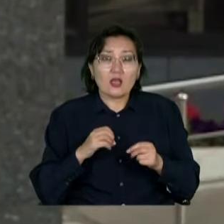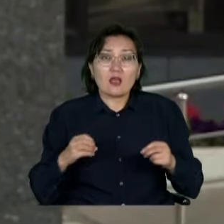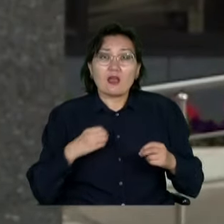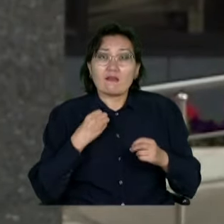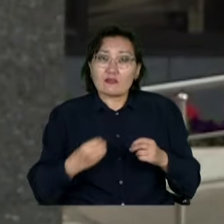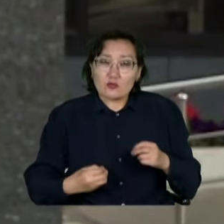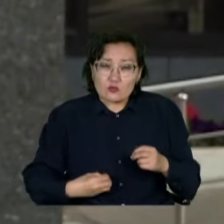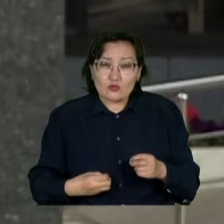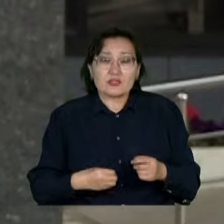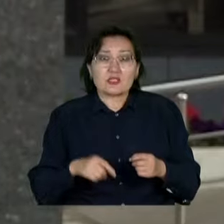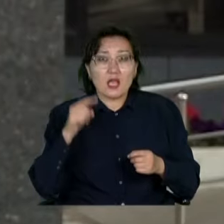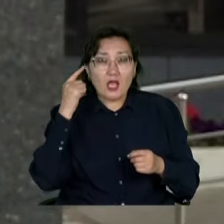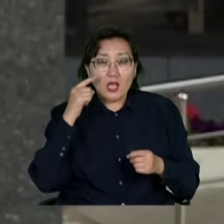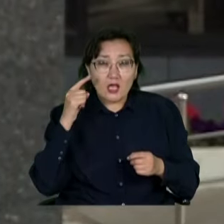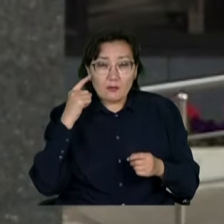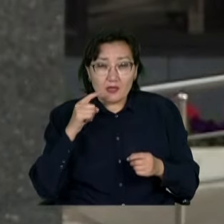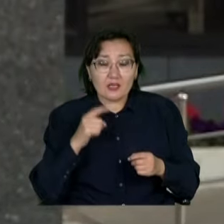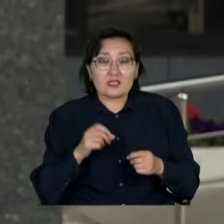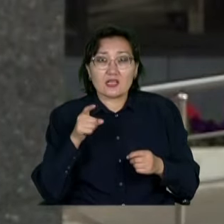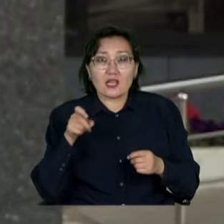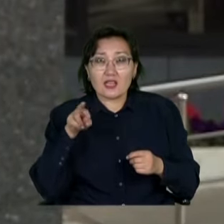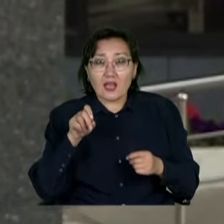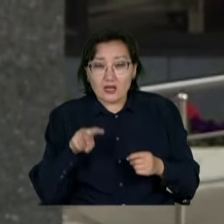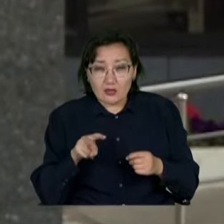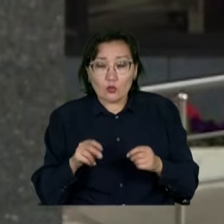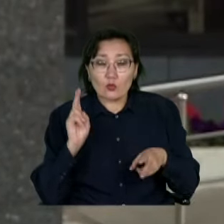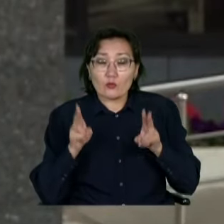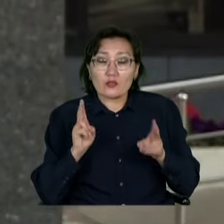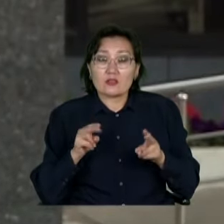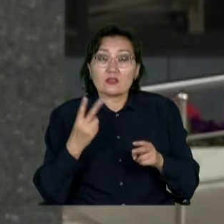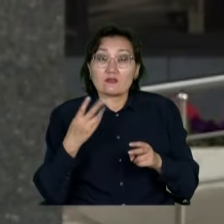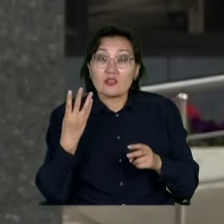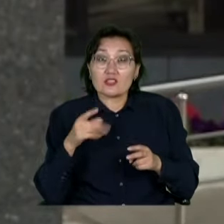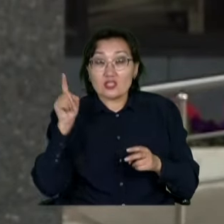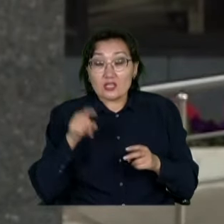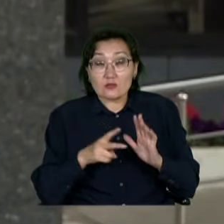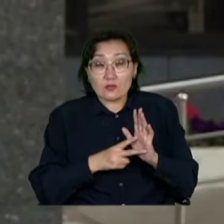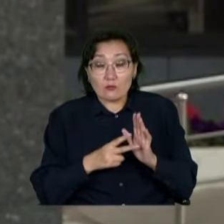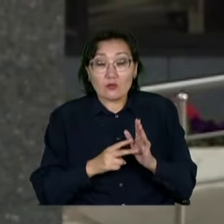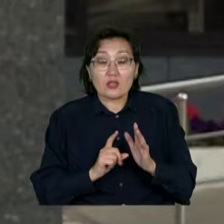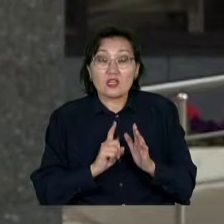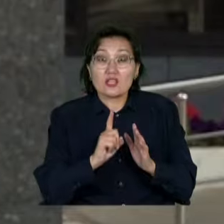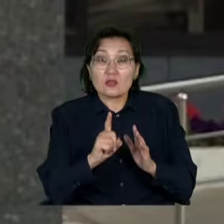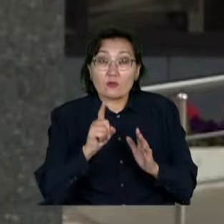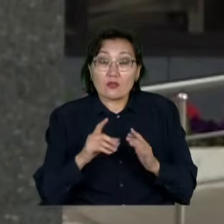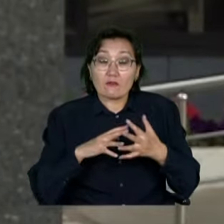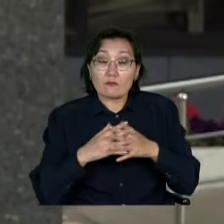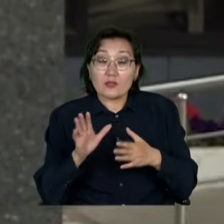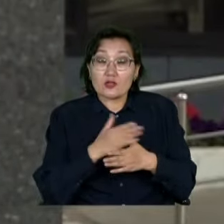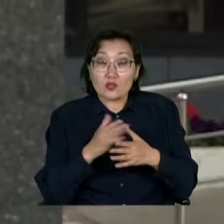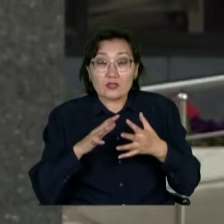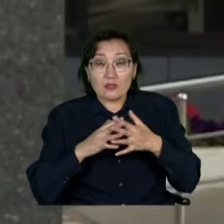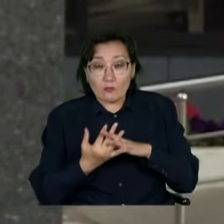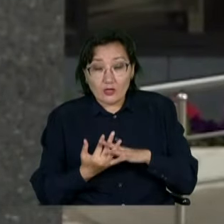кухня. То есть 24/7. Внутри деревни будут ходить, курсировать шаттл. Басы, полицейские,